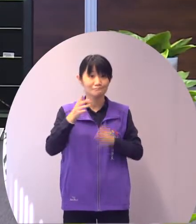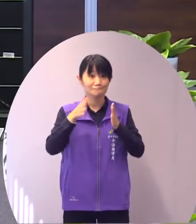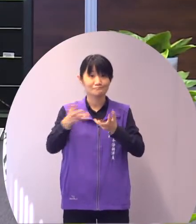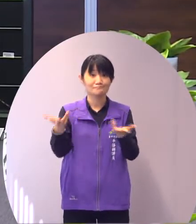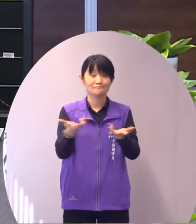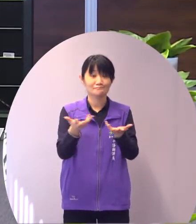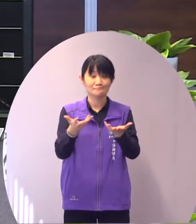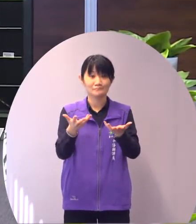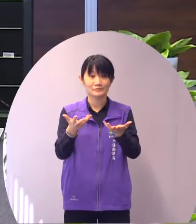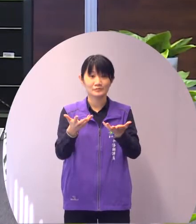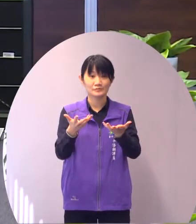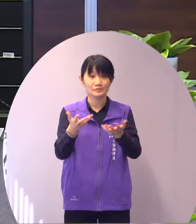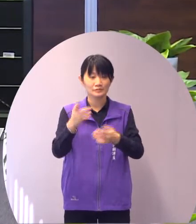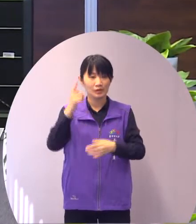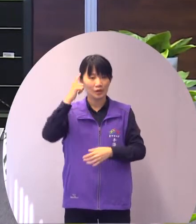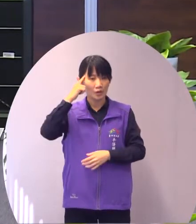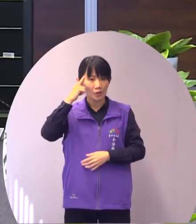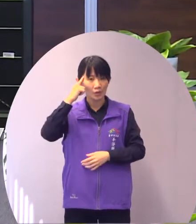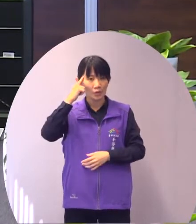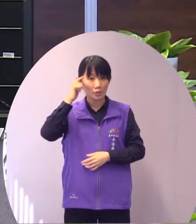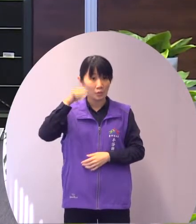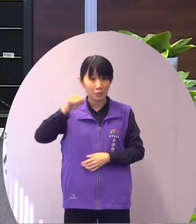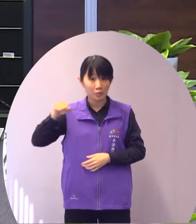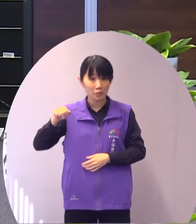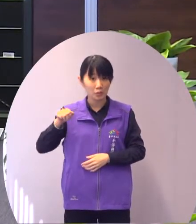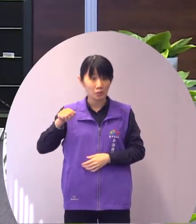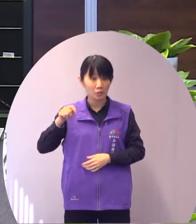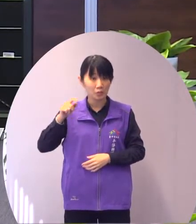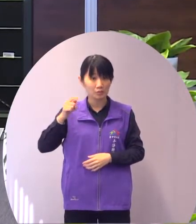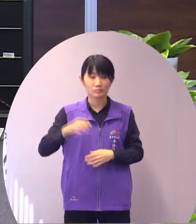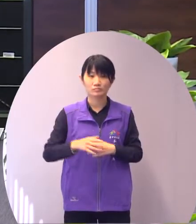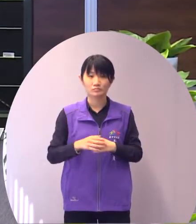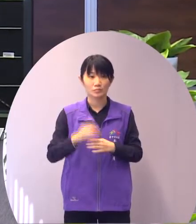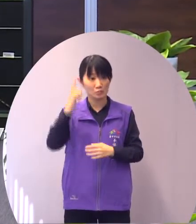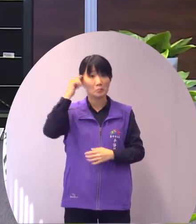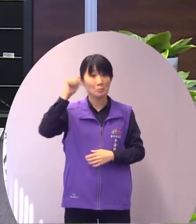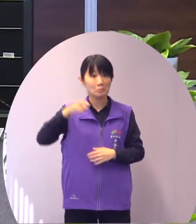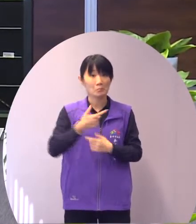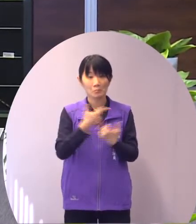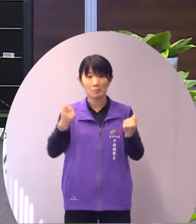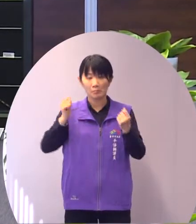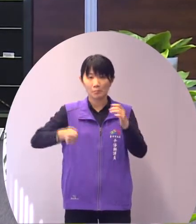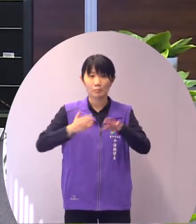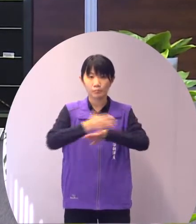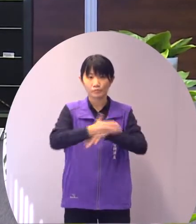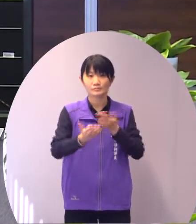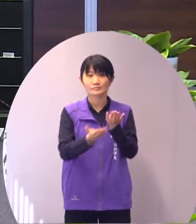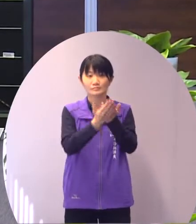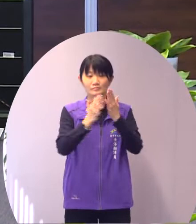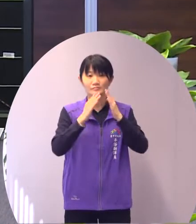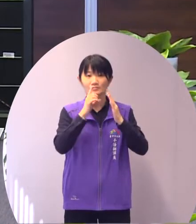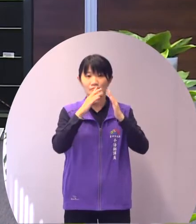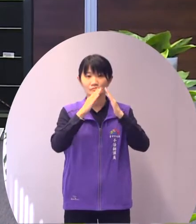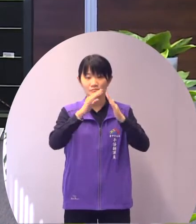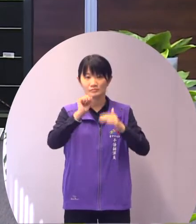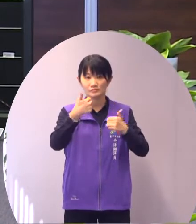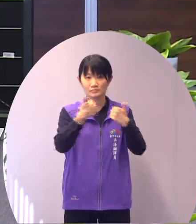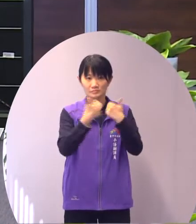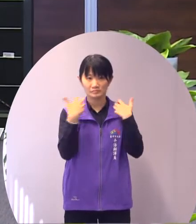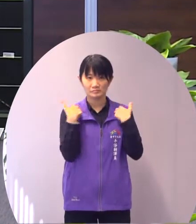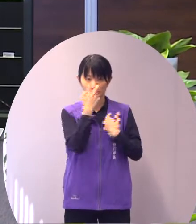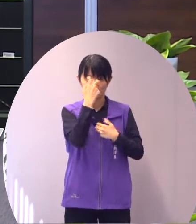这个议案有没有什么指教？没有的话，我们也是通过，送请台中市议会审